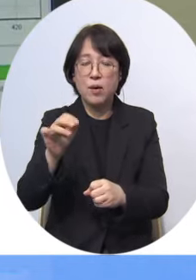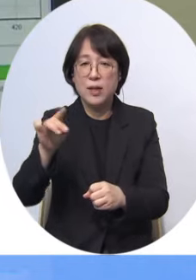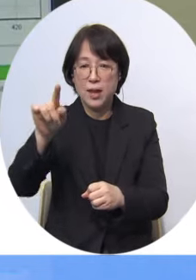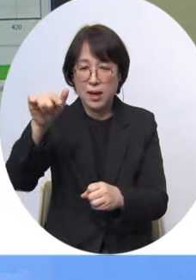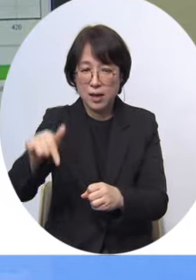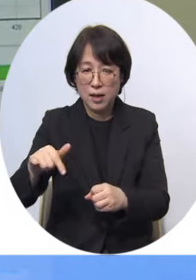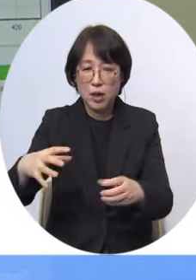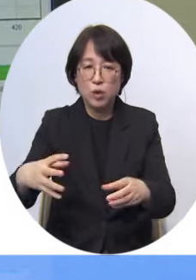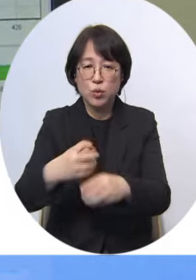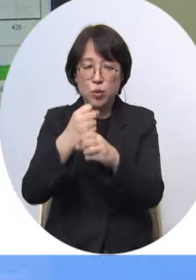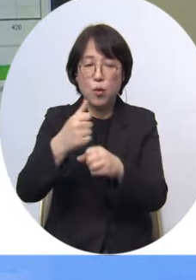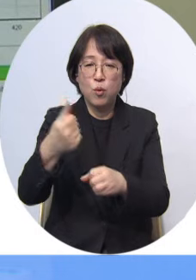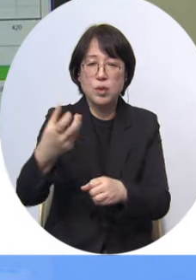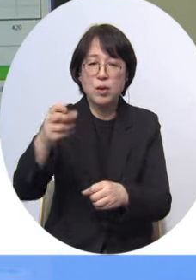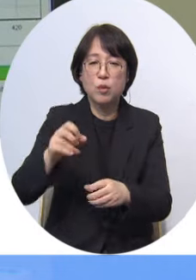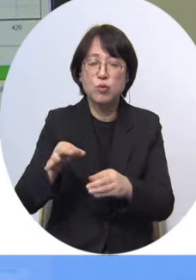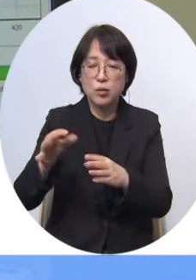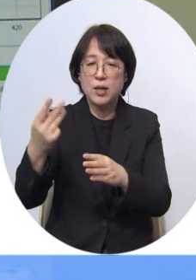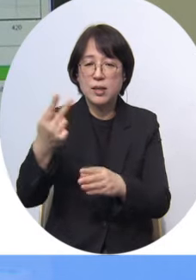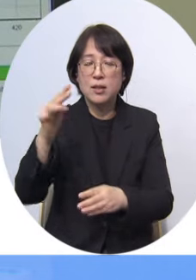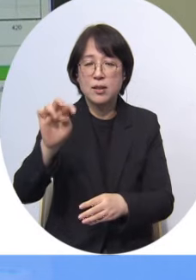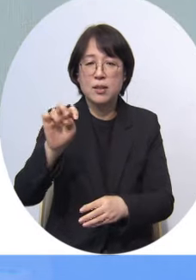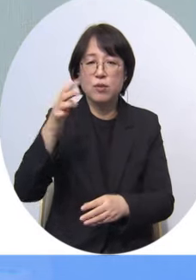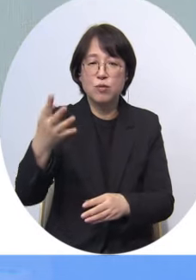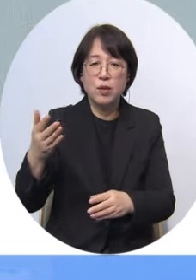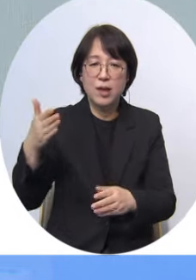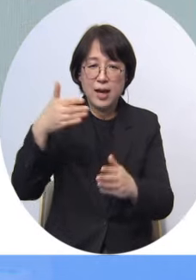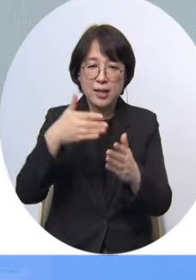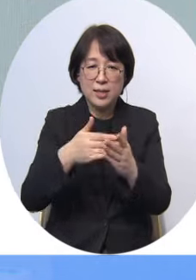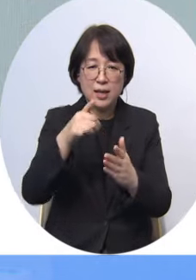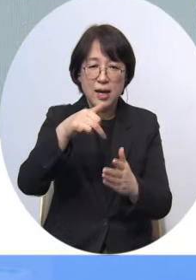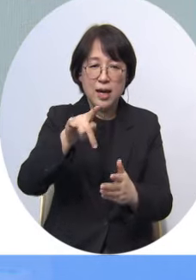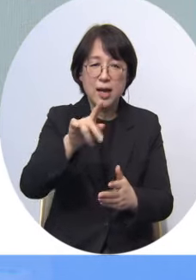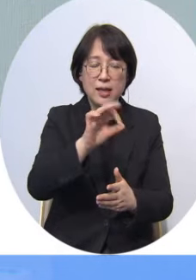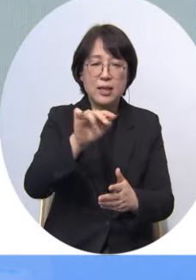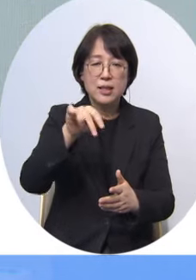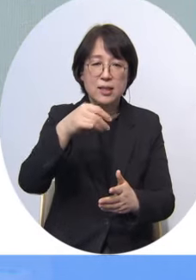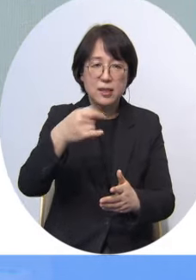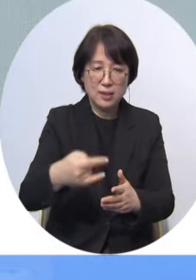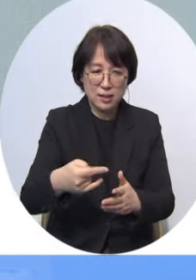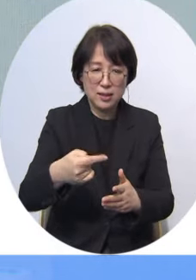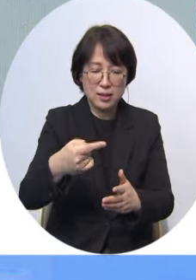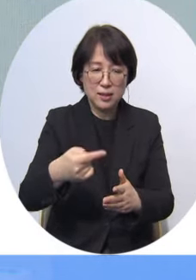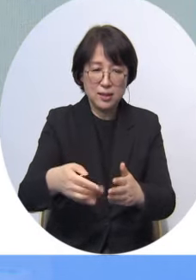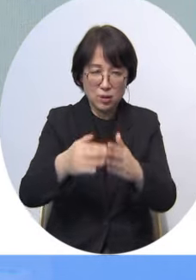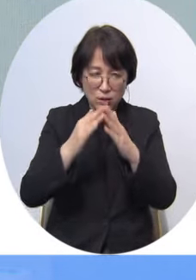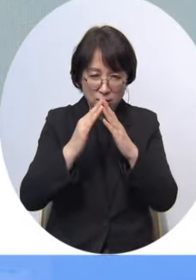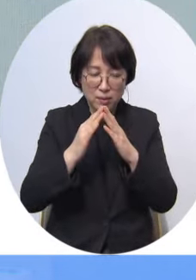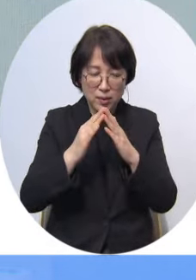총 5천억 원을 투자해서 2029년까지 카이스트 평택 캠퍼스를 설립 추진하며 차세대 반도체를